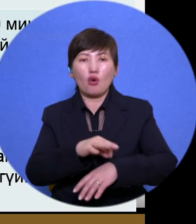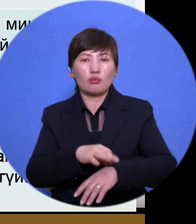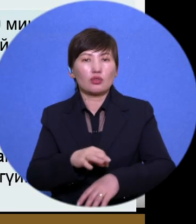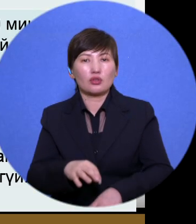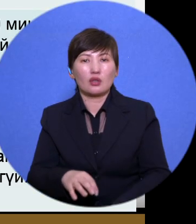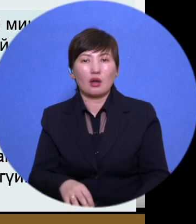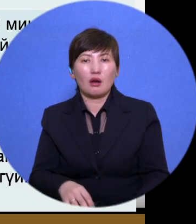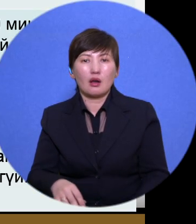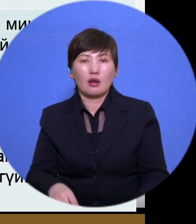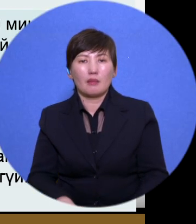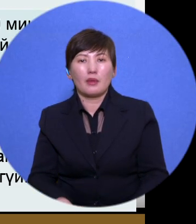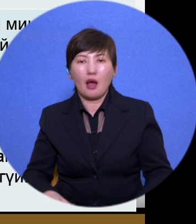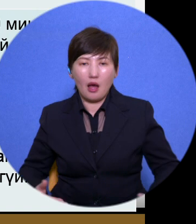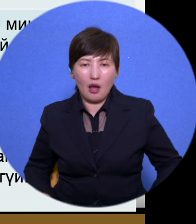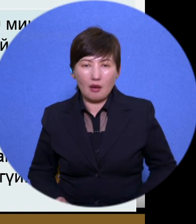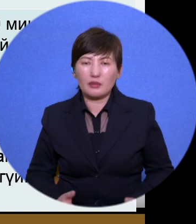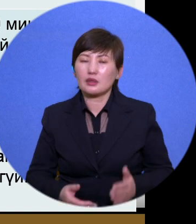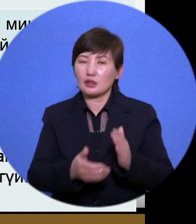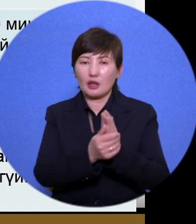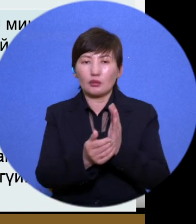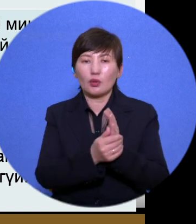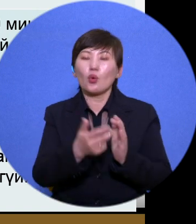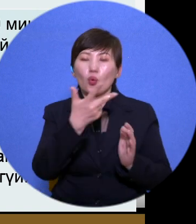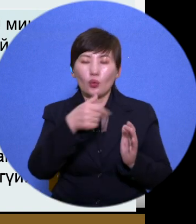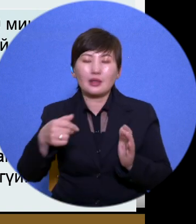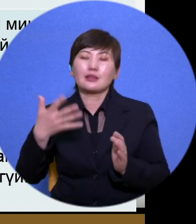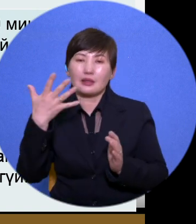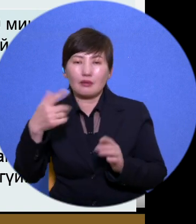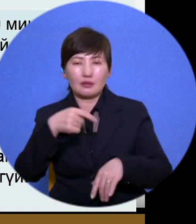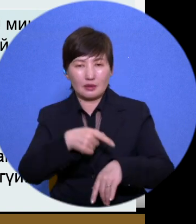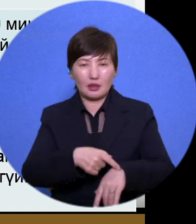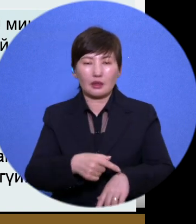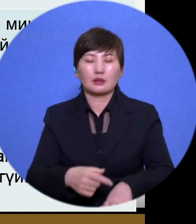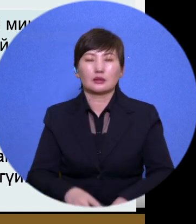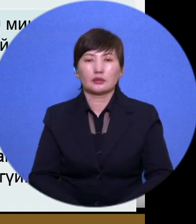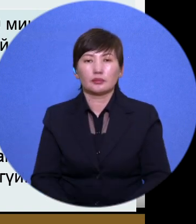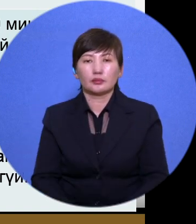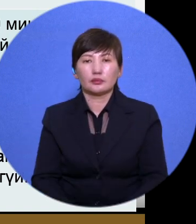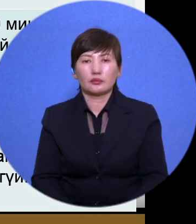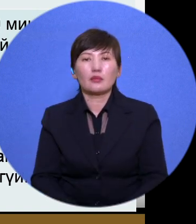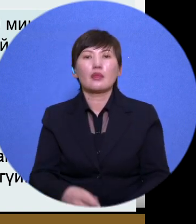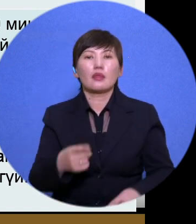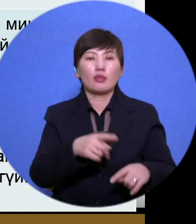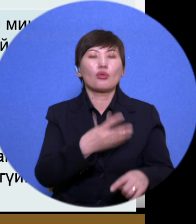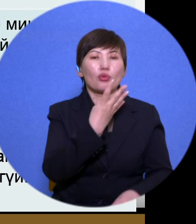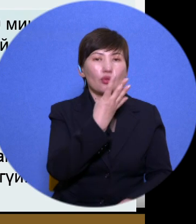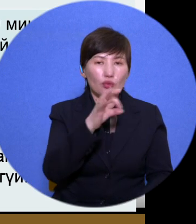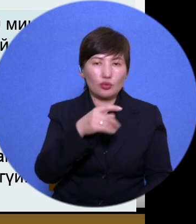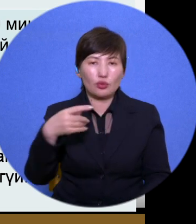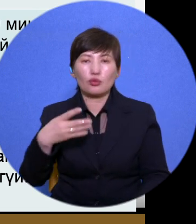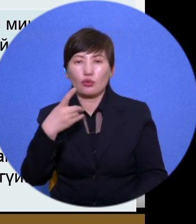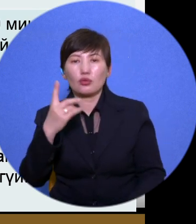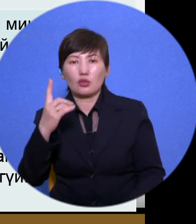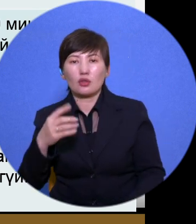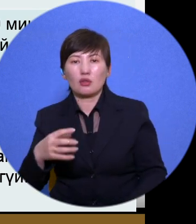36.5-аас 40 градусын Цельсийст 3-аас 5 цаг 41-ээс одоо тийм нэмэх 40-оос 41 градус Цельсийст